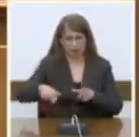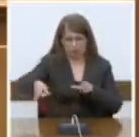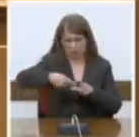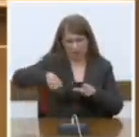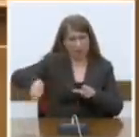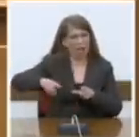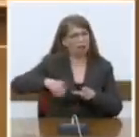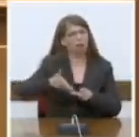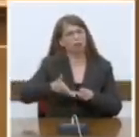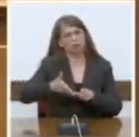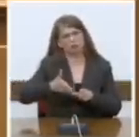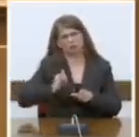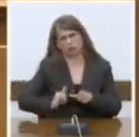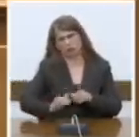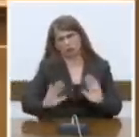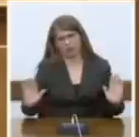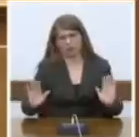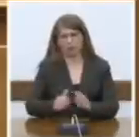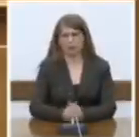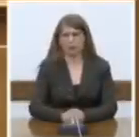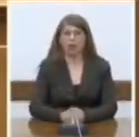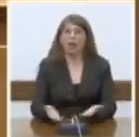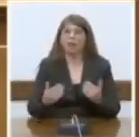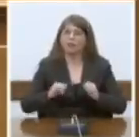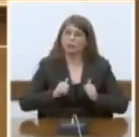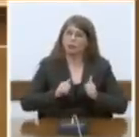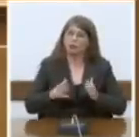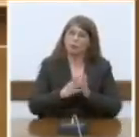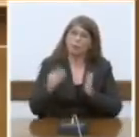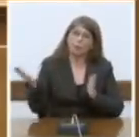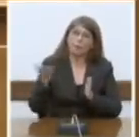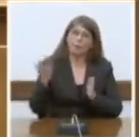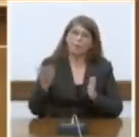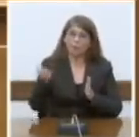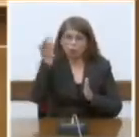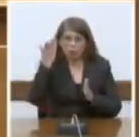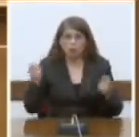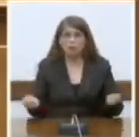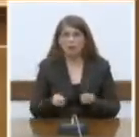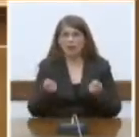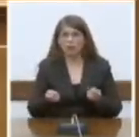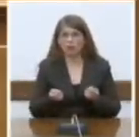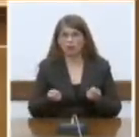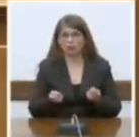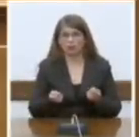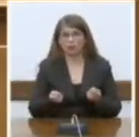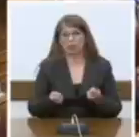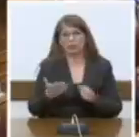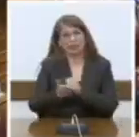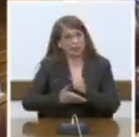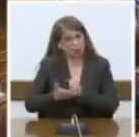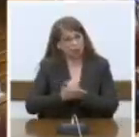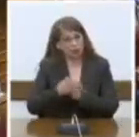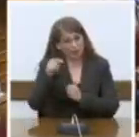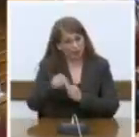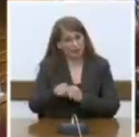μιλήσουμε για περιφερειακή ανάπτυξη. Και δεν έχουμε και καμία πρωτοβουλία, παραδείγματος χάρη, για το κόστος παραγωγής, για το πρωτογενή τομέα. Γιατί και εκεί